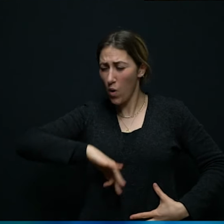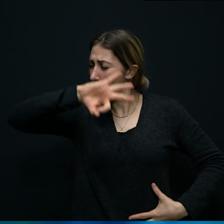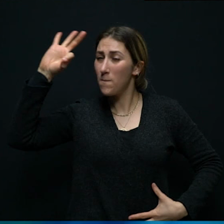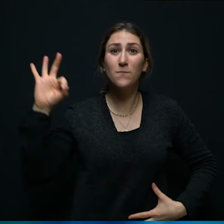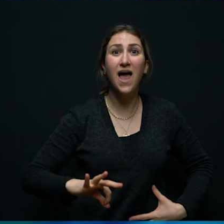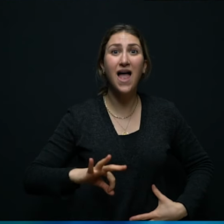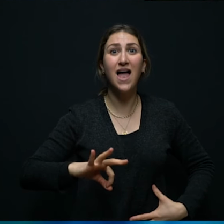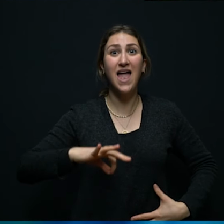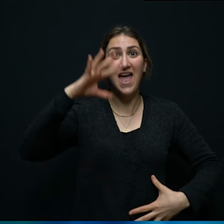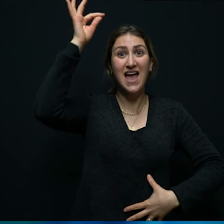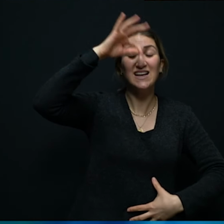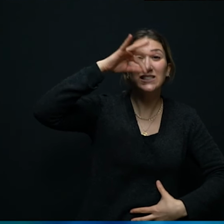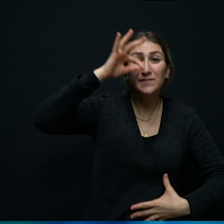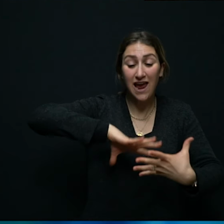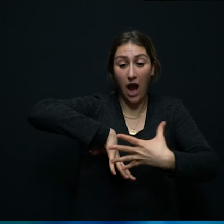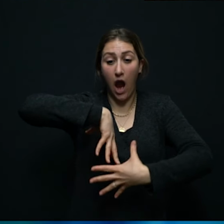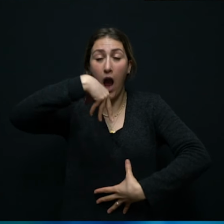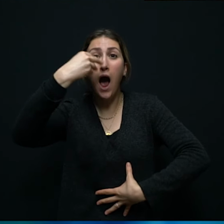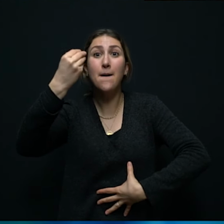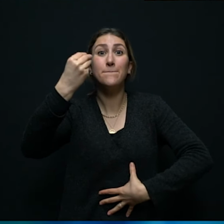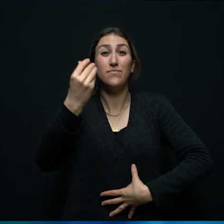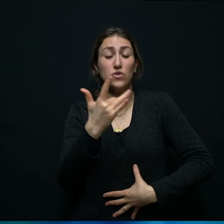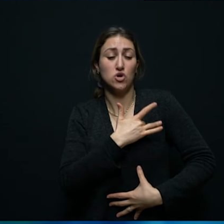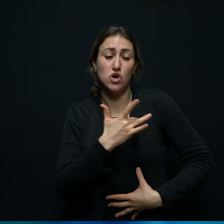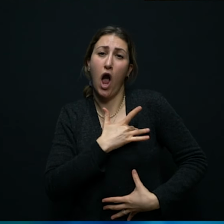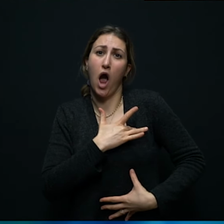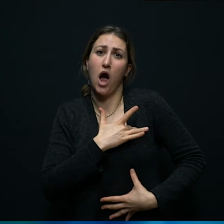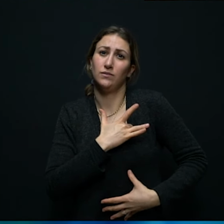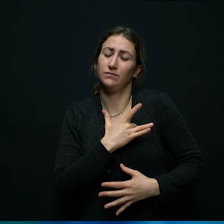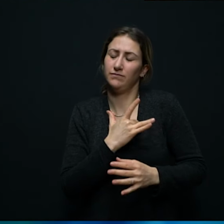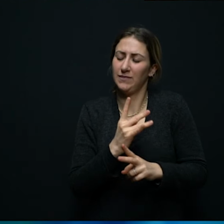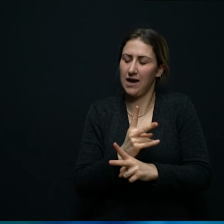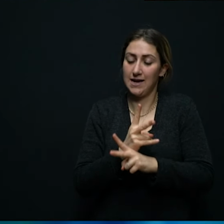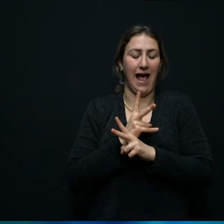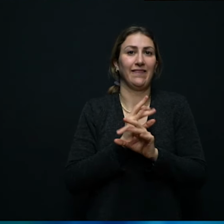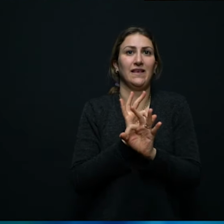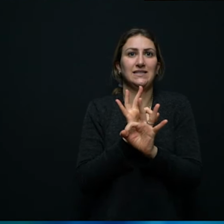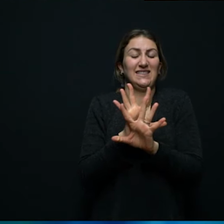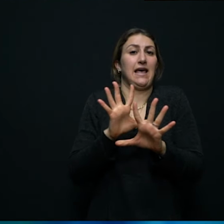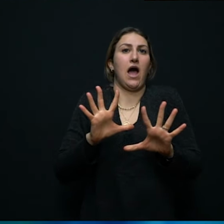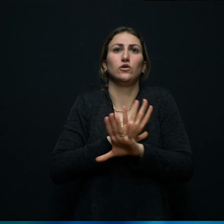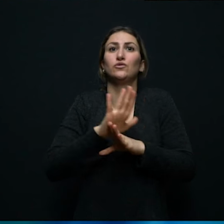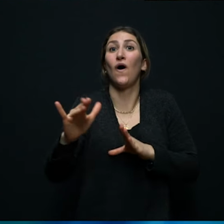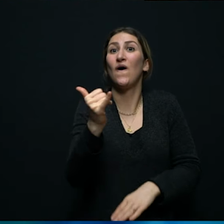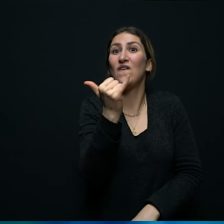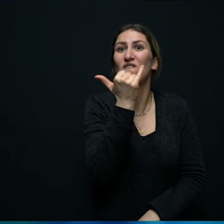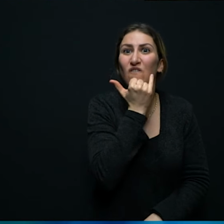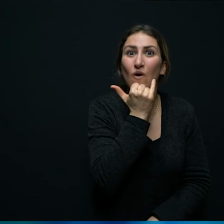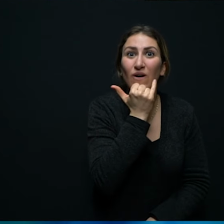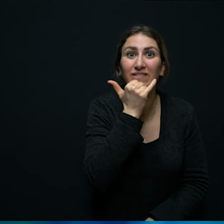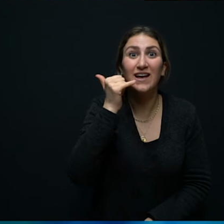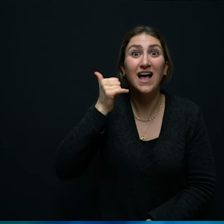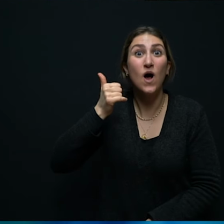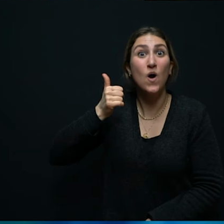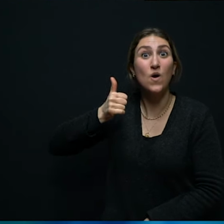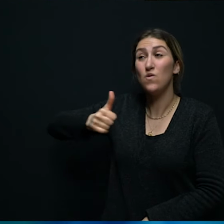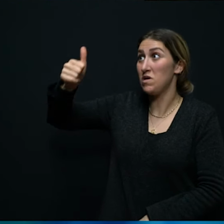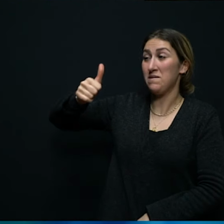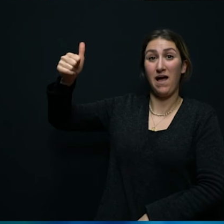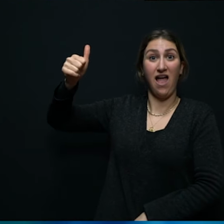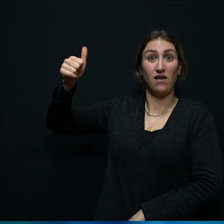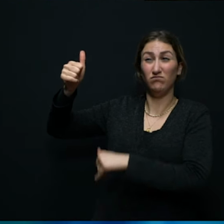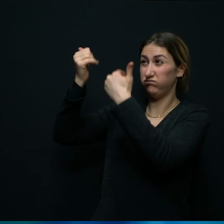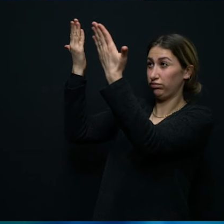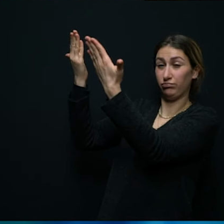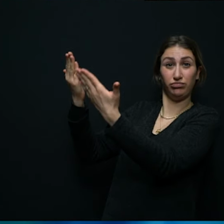jésus christ celui qui vous appelle et fidèle c'est aussi lui qui le fera ce texte m'a interpellé